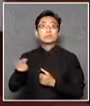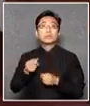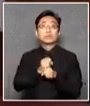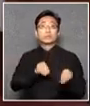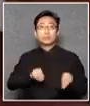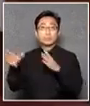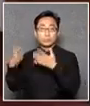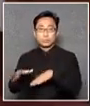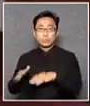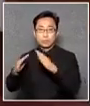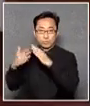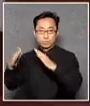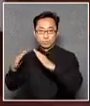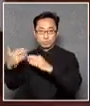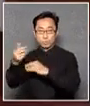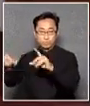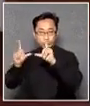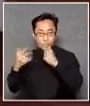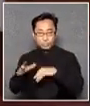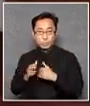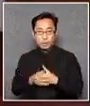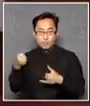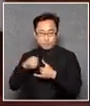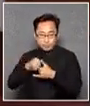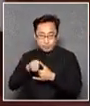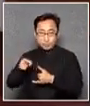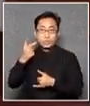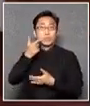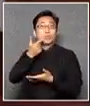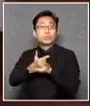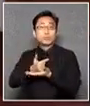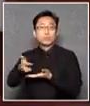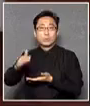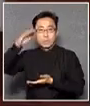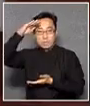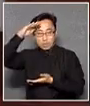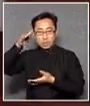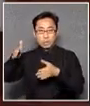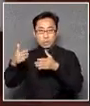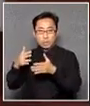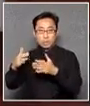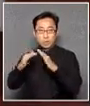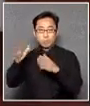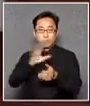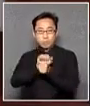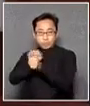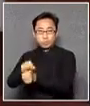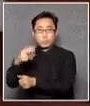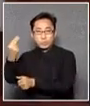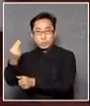這個是局長說的。酷刑是嚴重的罪行，警務處沒有即時將7人拘捕和停